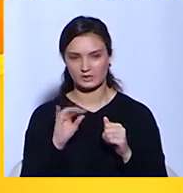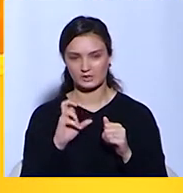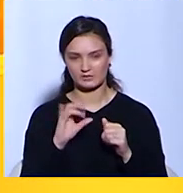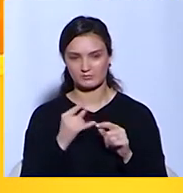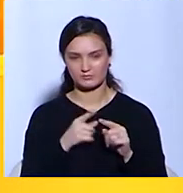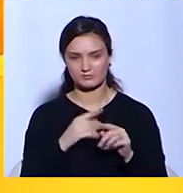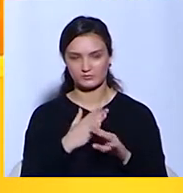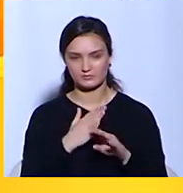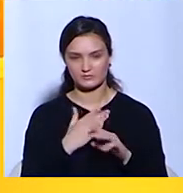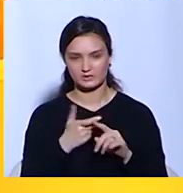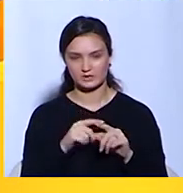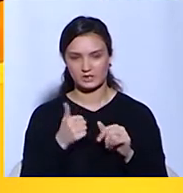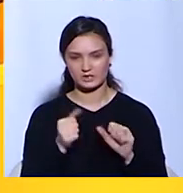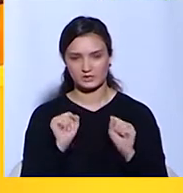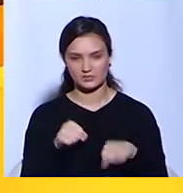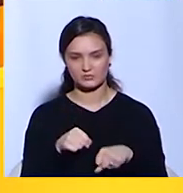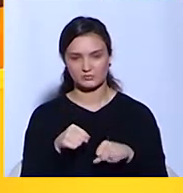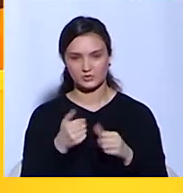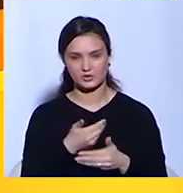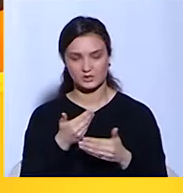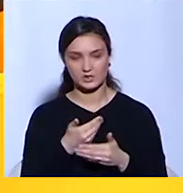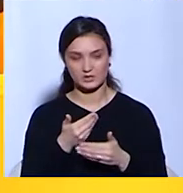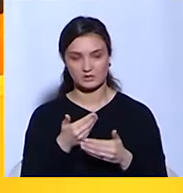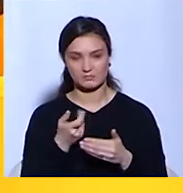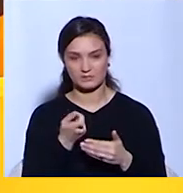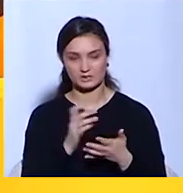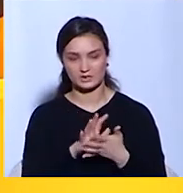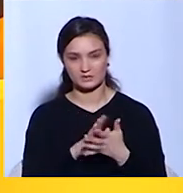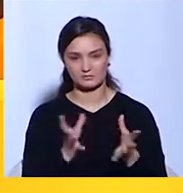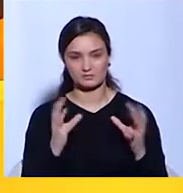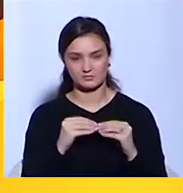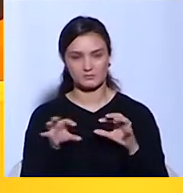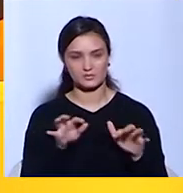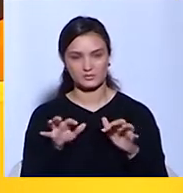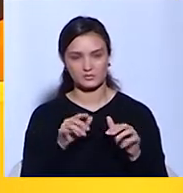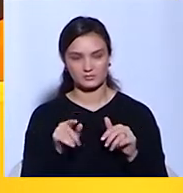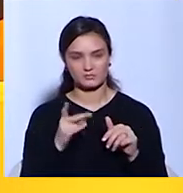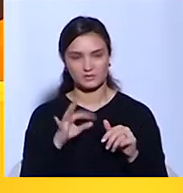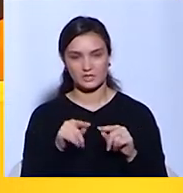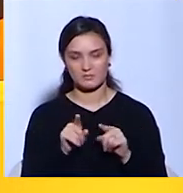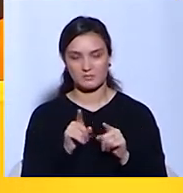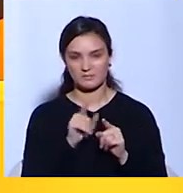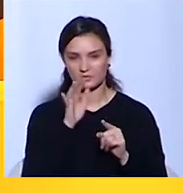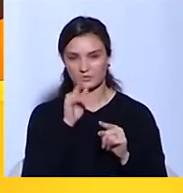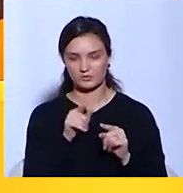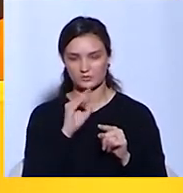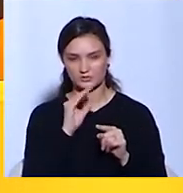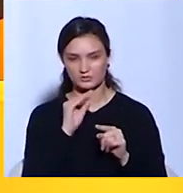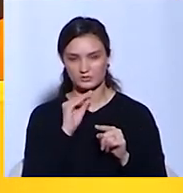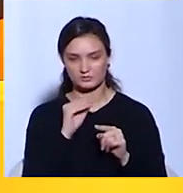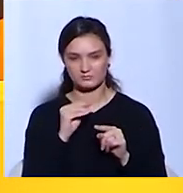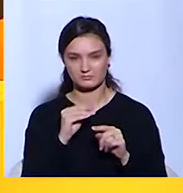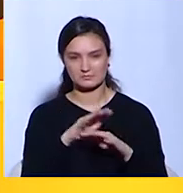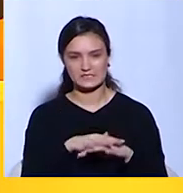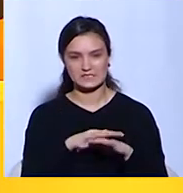გვაქვს უნიკალური საშუალება ცოცხალი ბაქტერიების ისეთი ნაკრები, როგორიც არის მატონი. მაგრამ ამავე დროს, როდესაც მწნილებზე